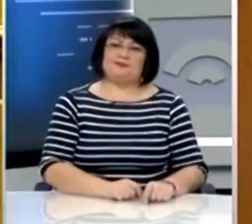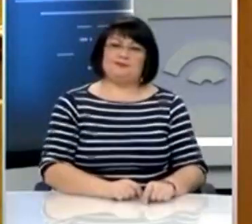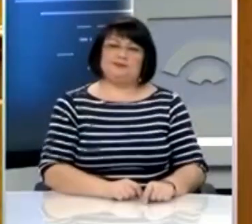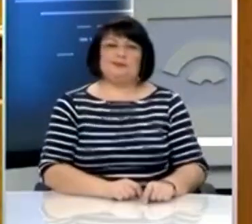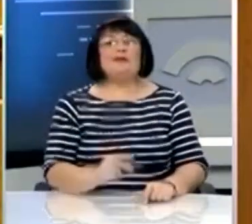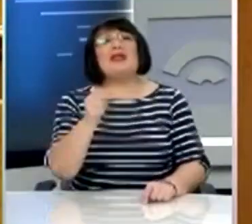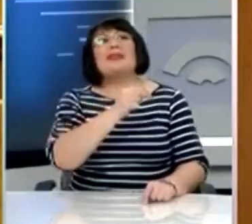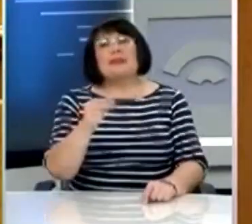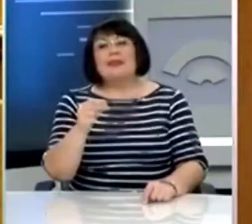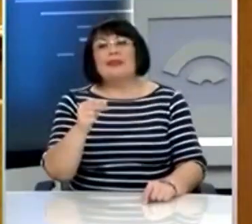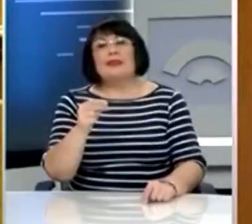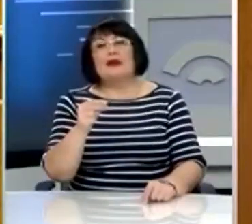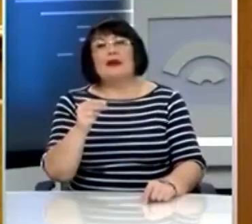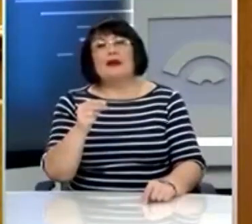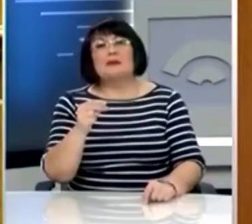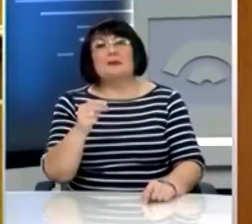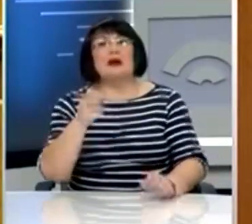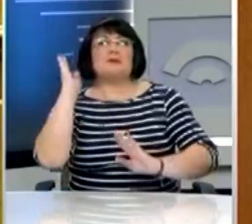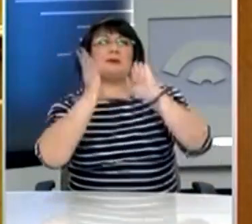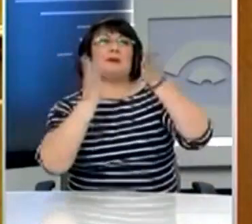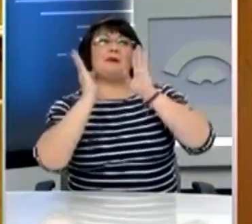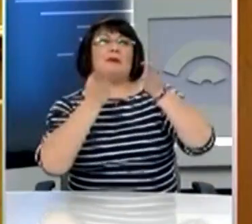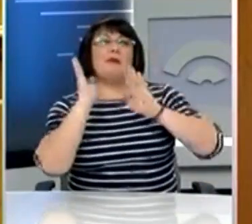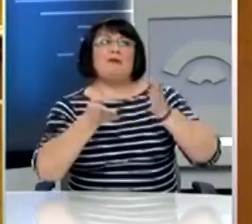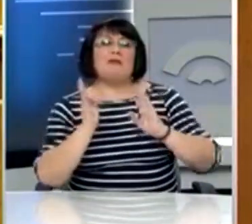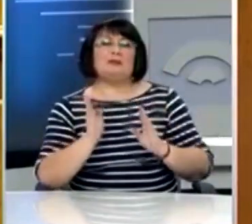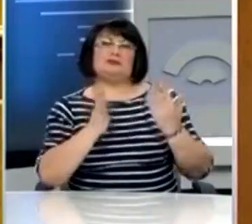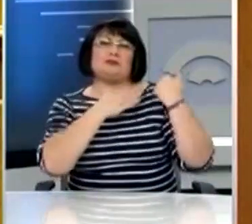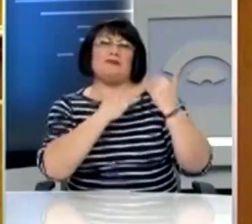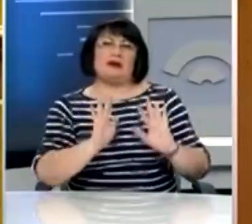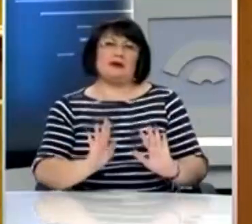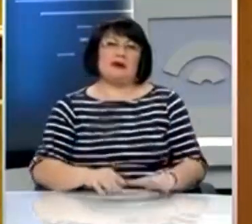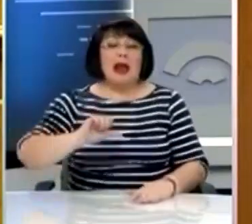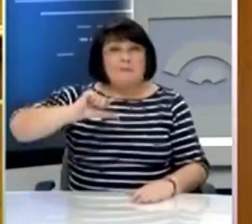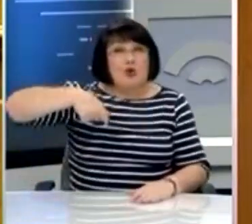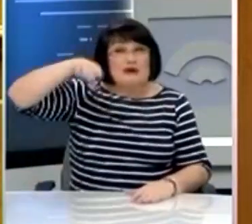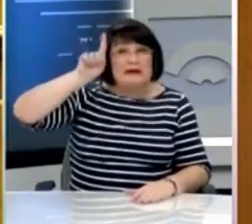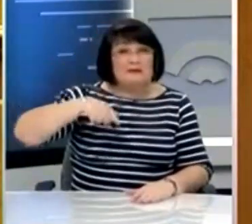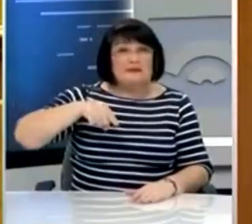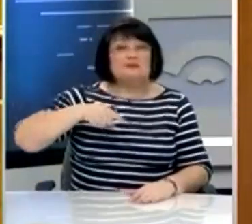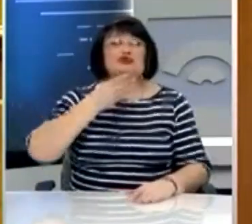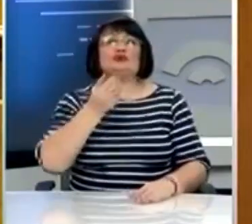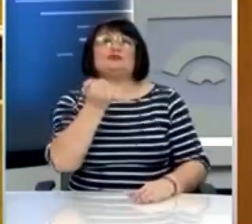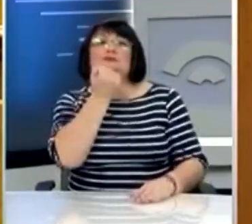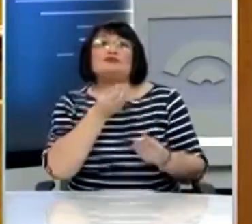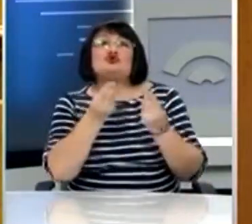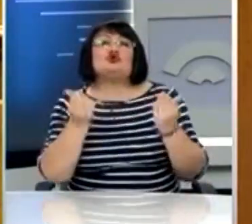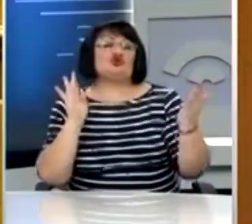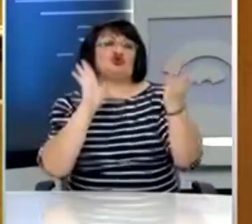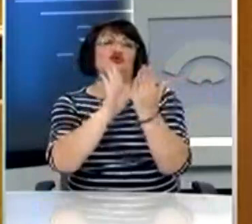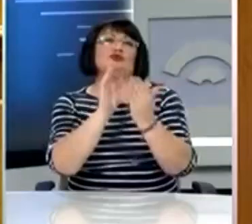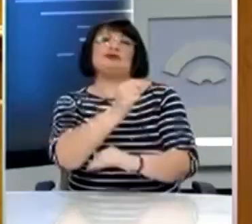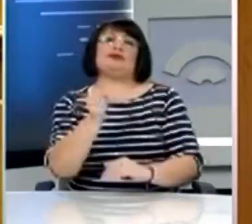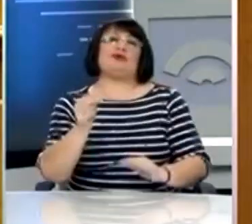καθιστώντας το ζήτημα αυτό ζήτημα καταστολής. Από την πρώτη στιγμή δείξατε τον λάθος τρόπο με τον οποίο βλέπετε το